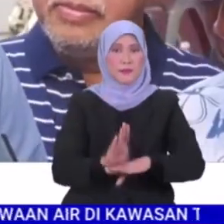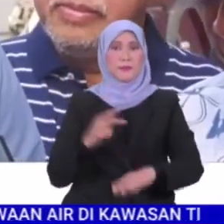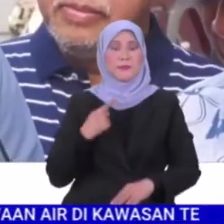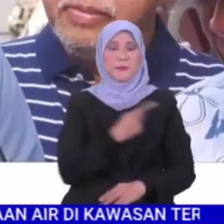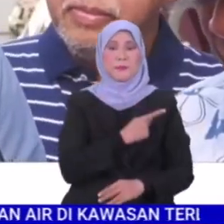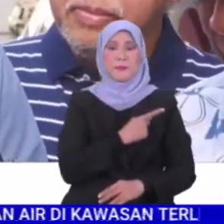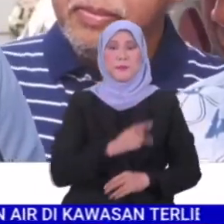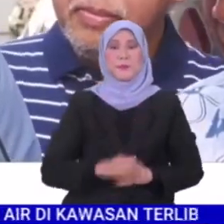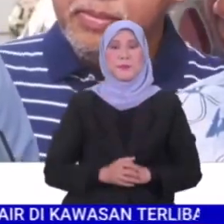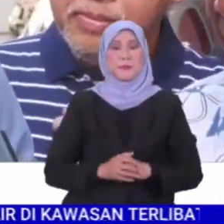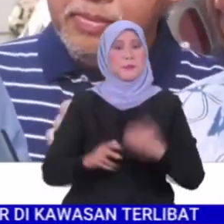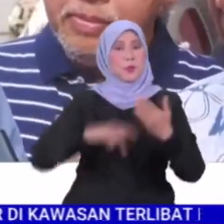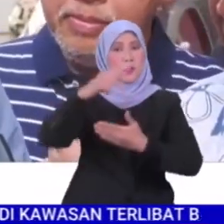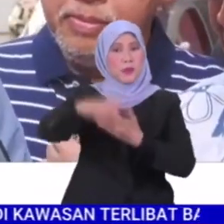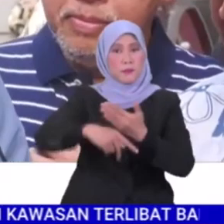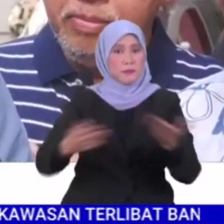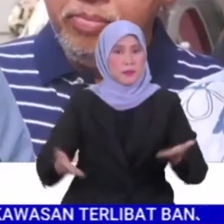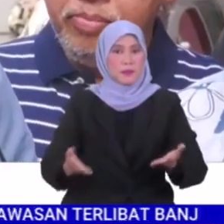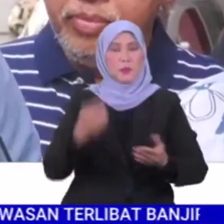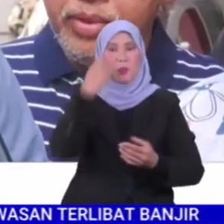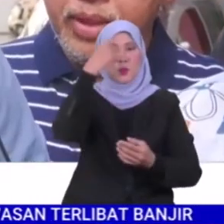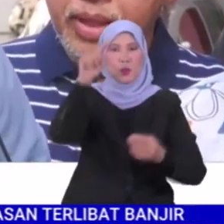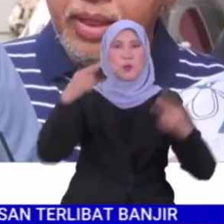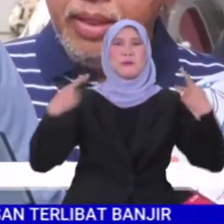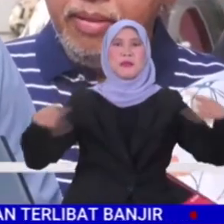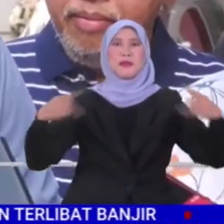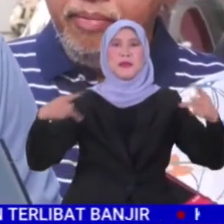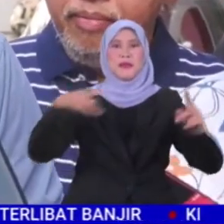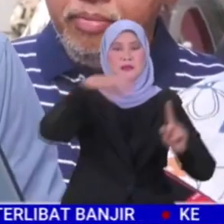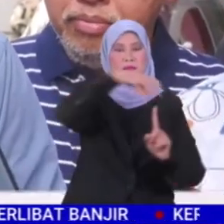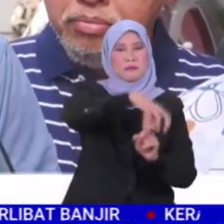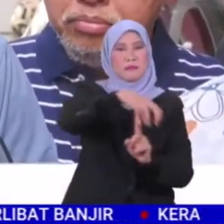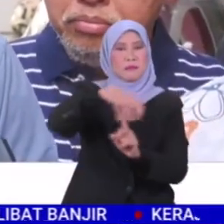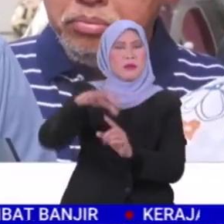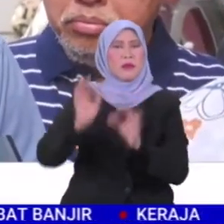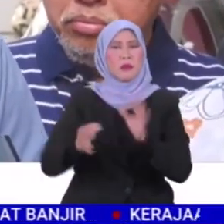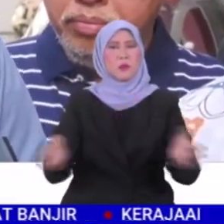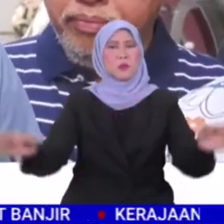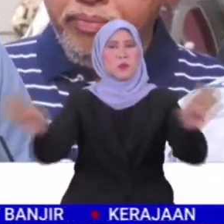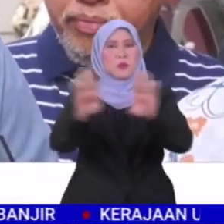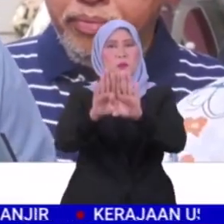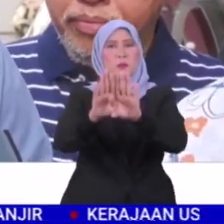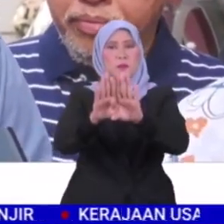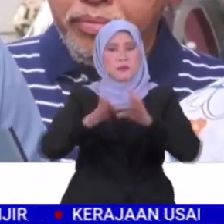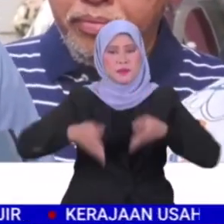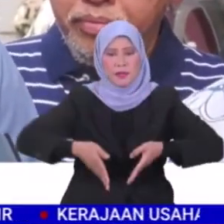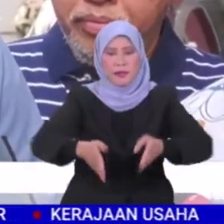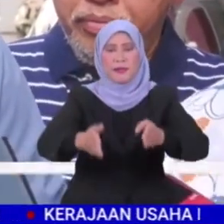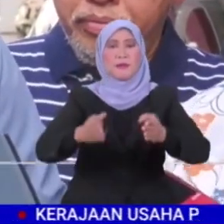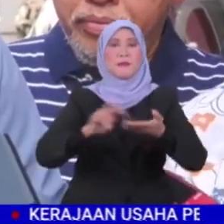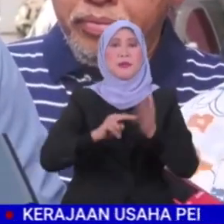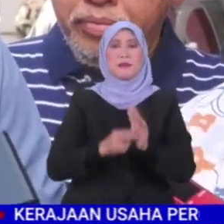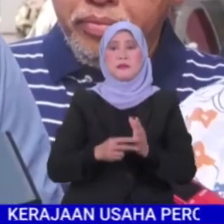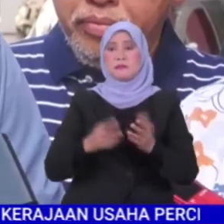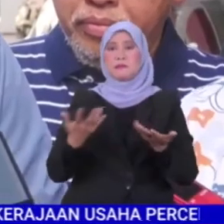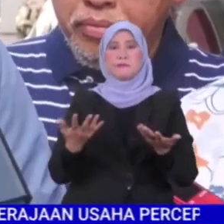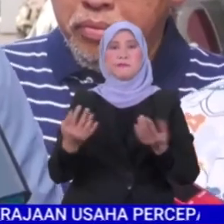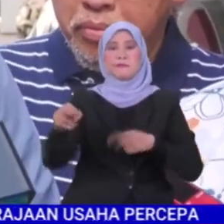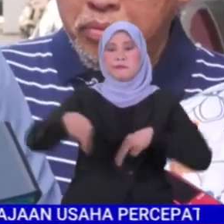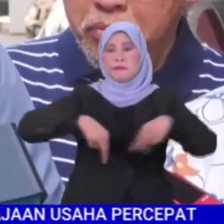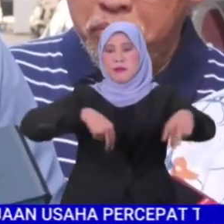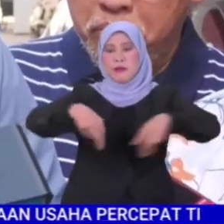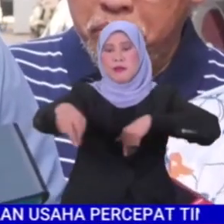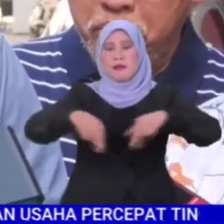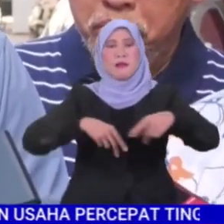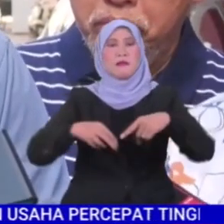ini sudah tentu bagi pekedai-pekedai. Mereka rasa bila kita tutup jalan, kemungkinan orang tak lalu di depan kedai mereka, maka